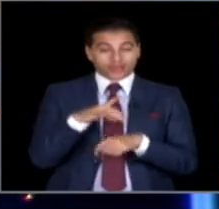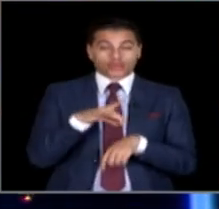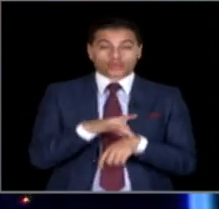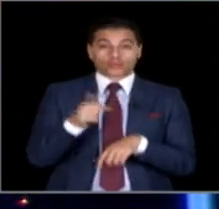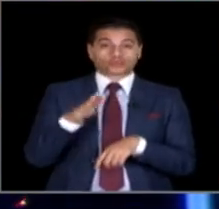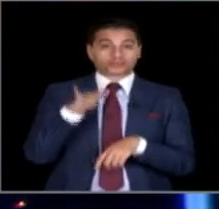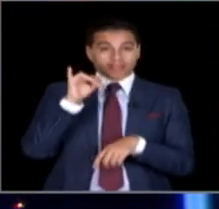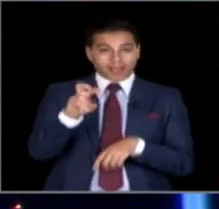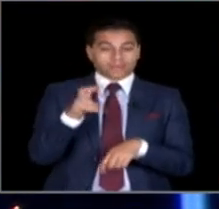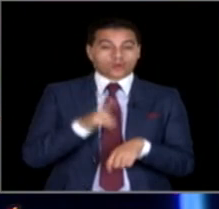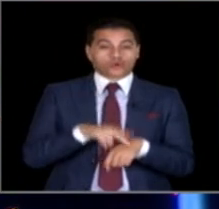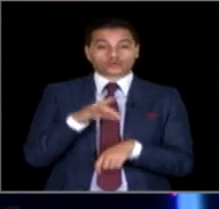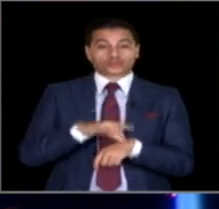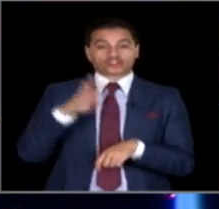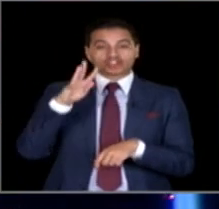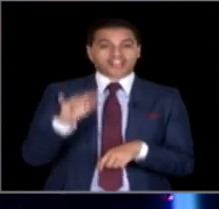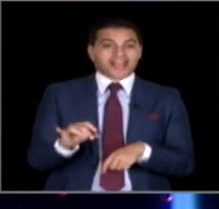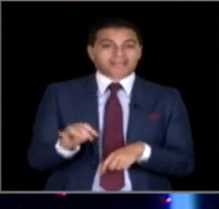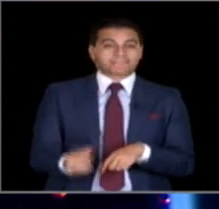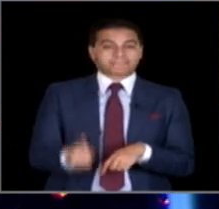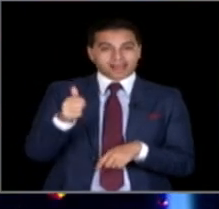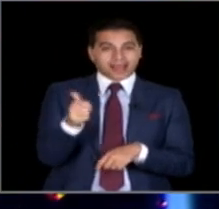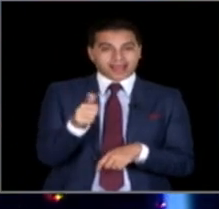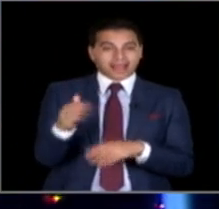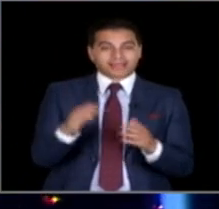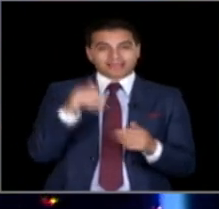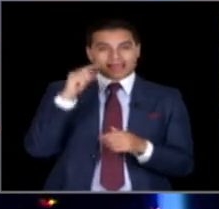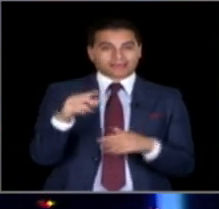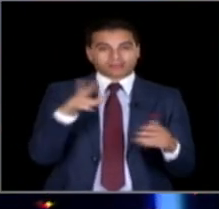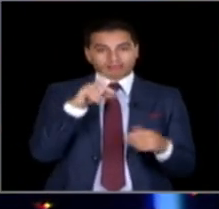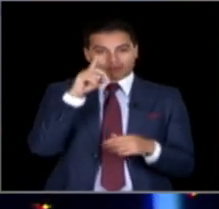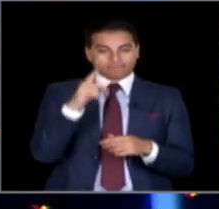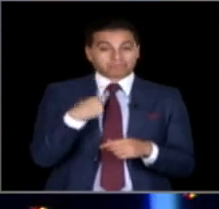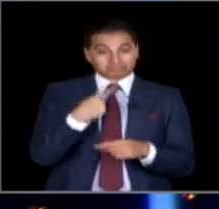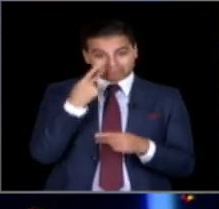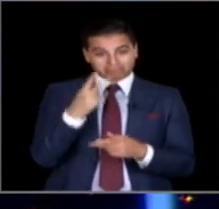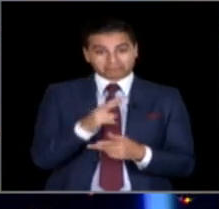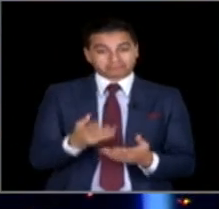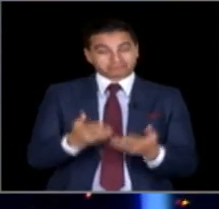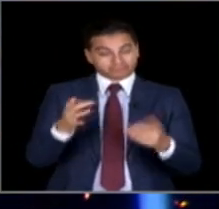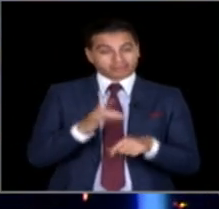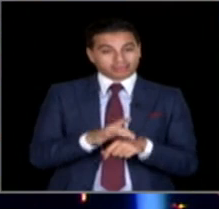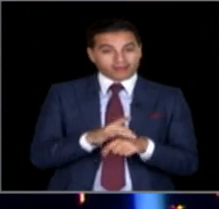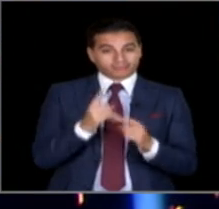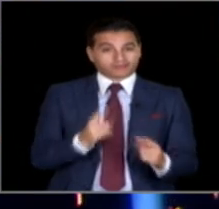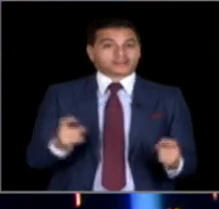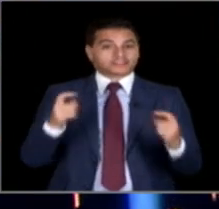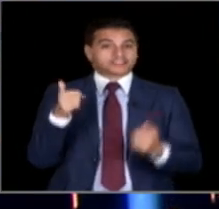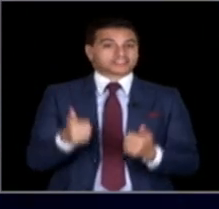الدكتور أسامة البديوي والدكتورة شيماء جاد الرب. دكاترة قصاد بعض